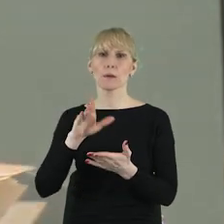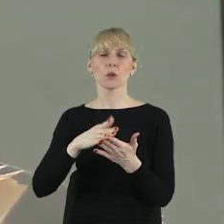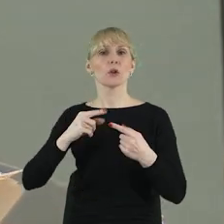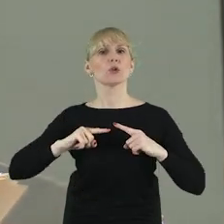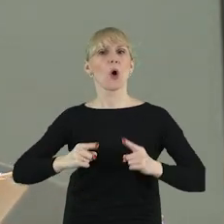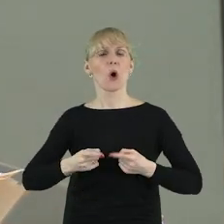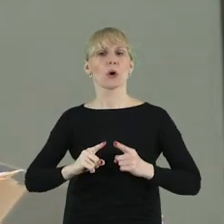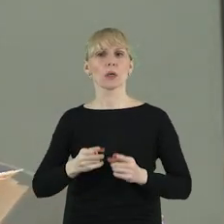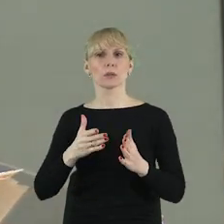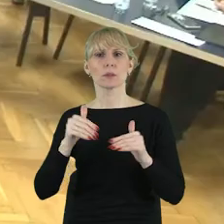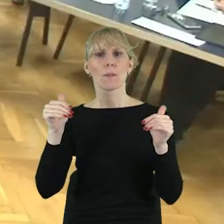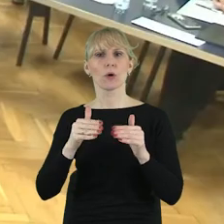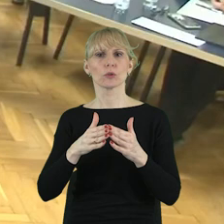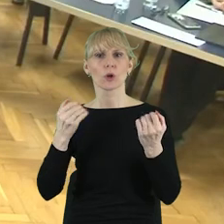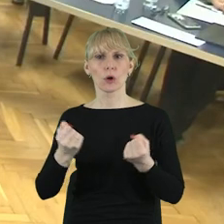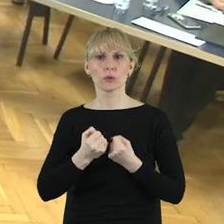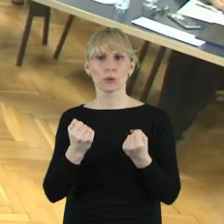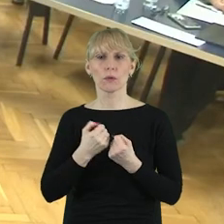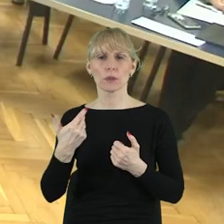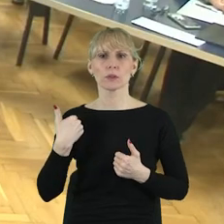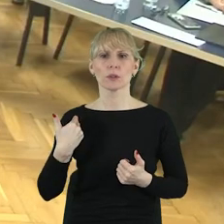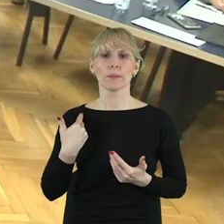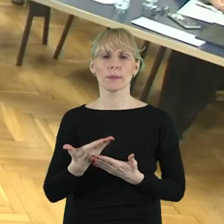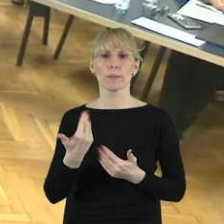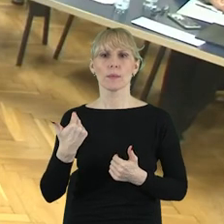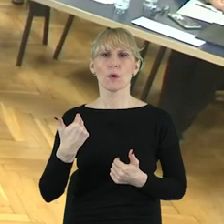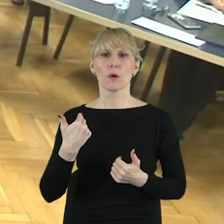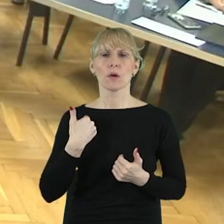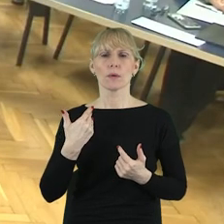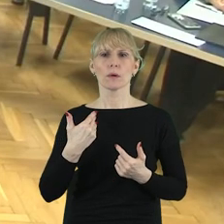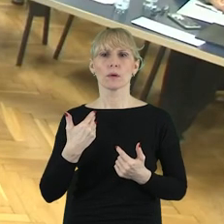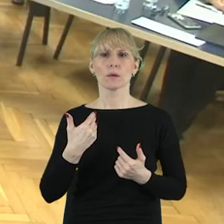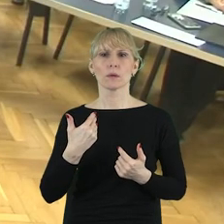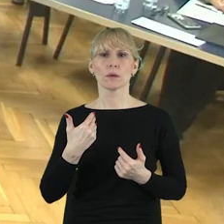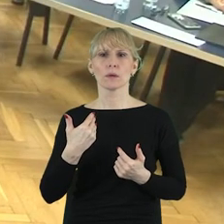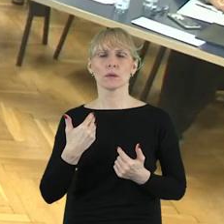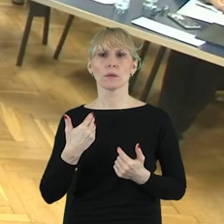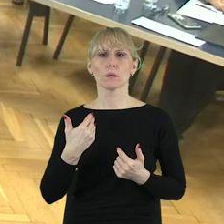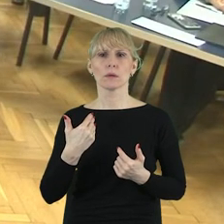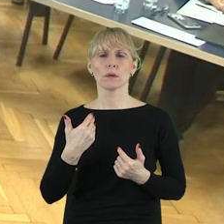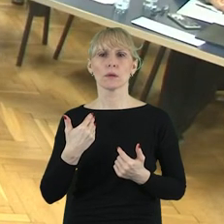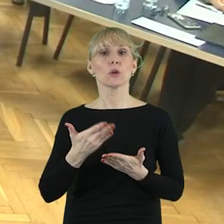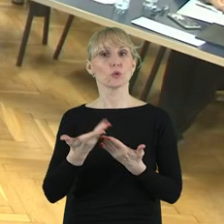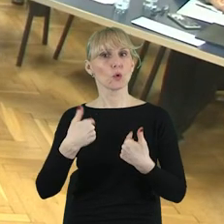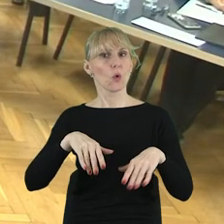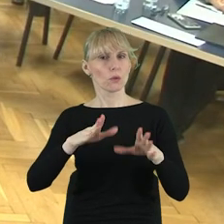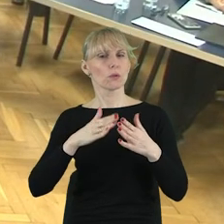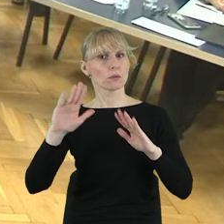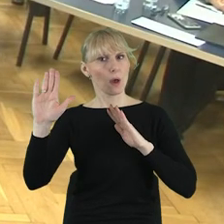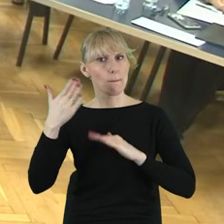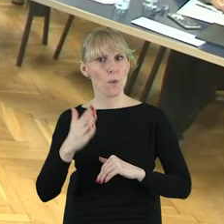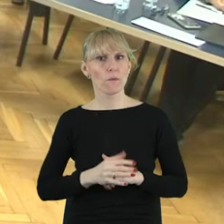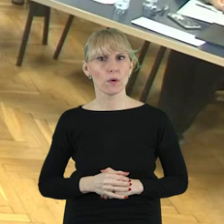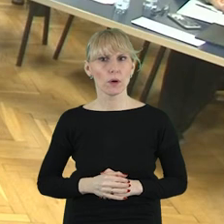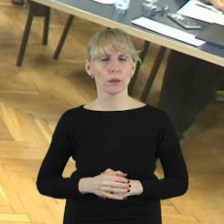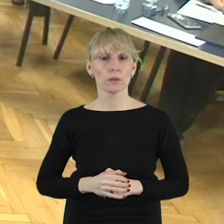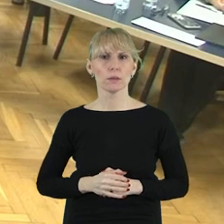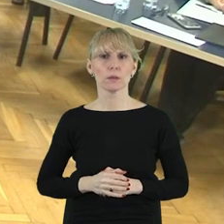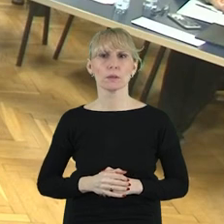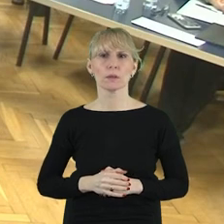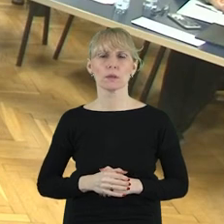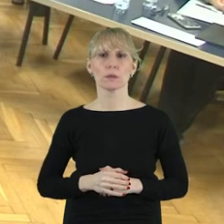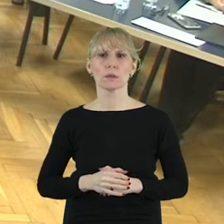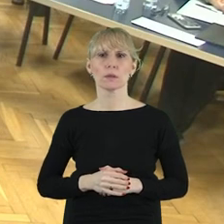dokonania organizacja może zacząć działać, do którego została powołana. Odszukując definicję wpisu konstytutywnego, można odczytać.